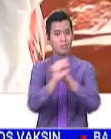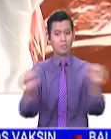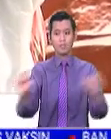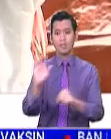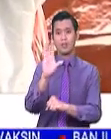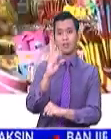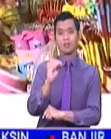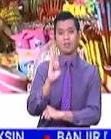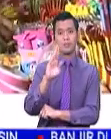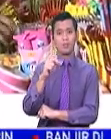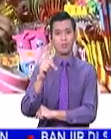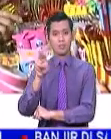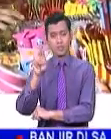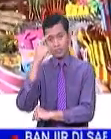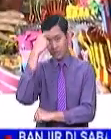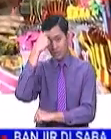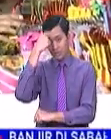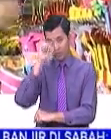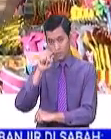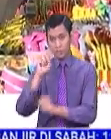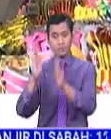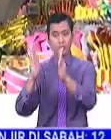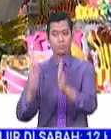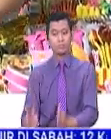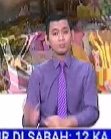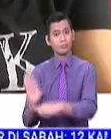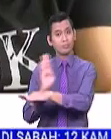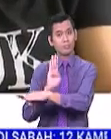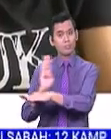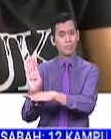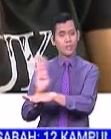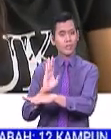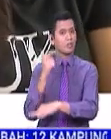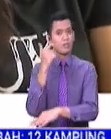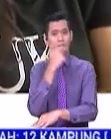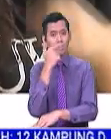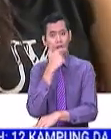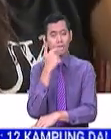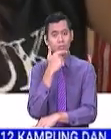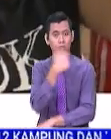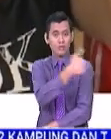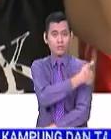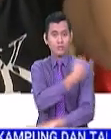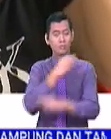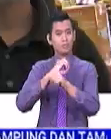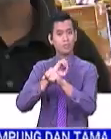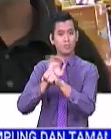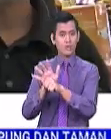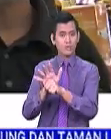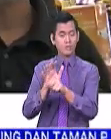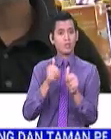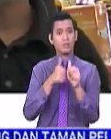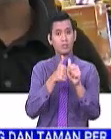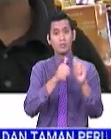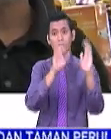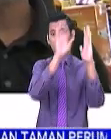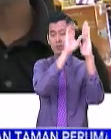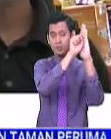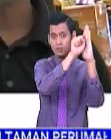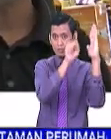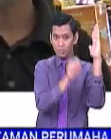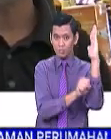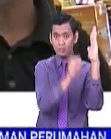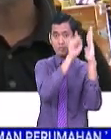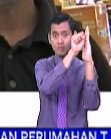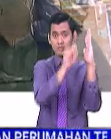Debby kayu kepada golongan penjaga ya enggak mendapatkan boxxin agar mereka memenuhi prasyarat tersebut Beliau berkata